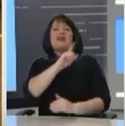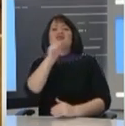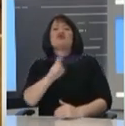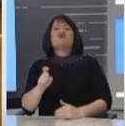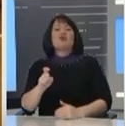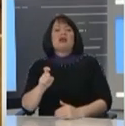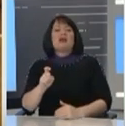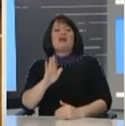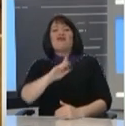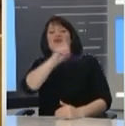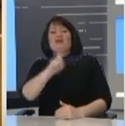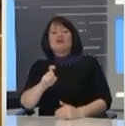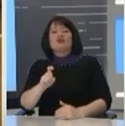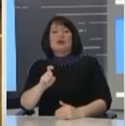πολιτών,